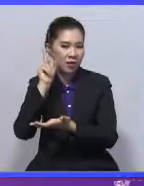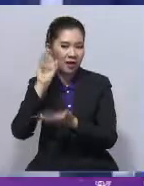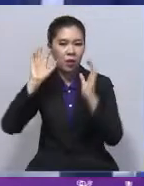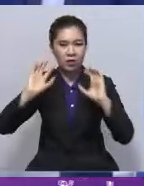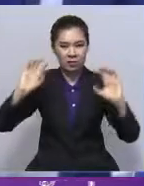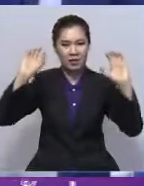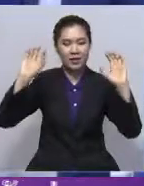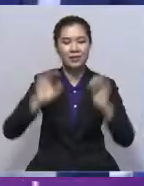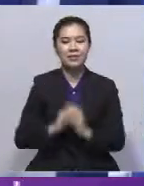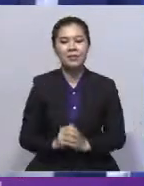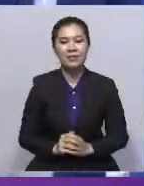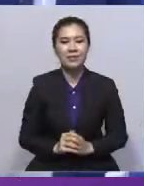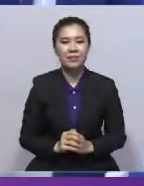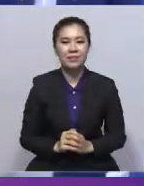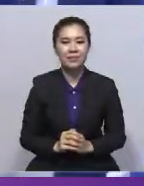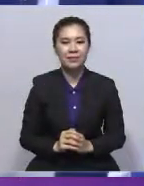ครับ